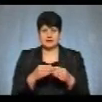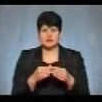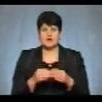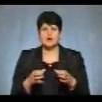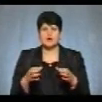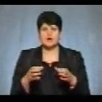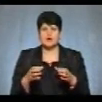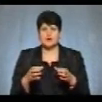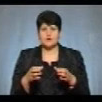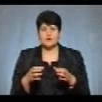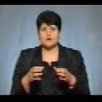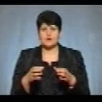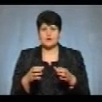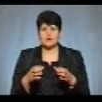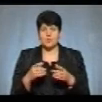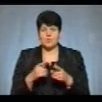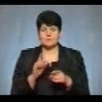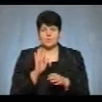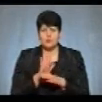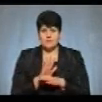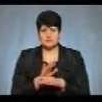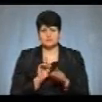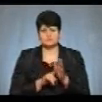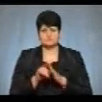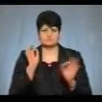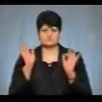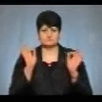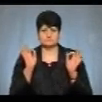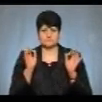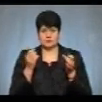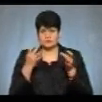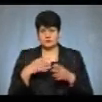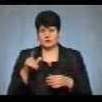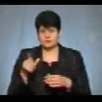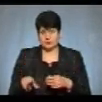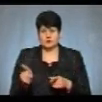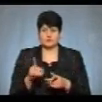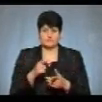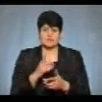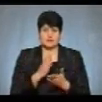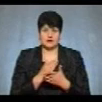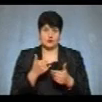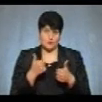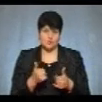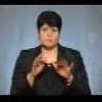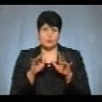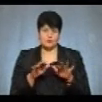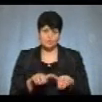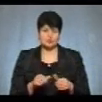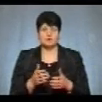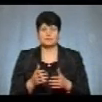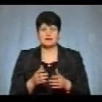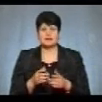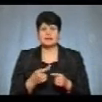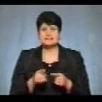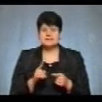саме цього сценарію оповіщення. Простий пересічний громадянин, навіть якщо він є хорошим комп'ютерником чи айтішником, все рівно